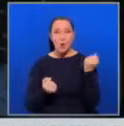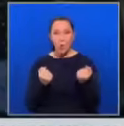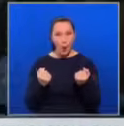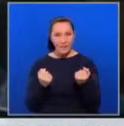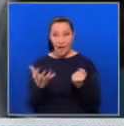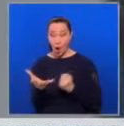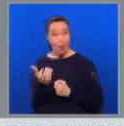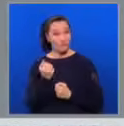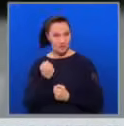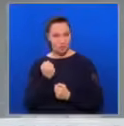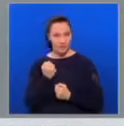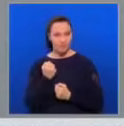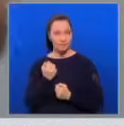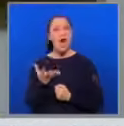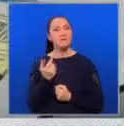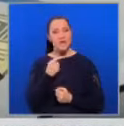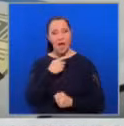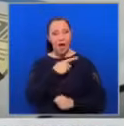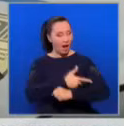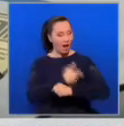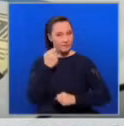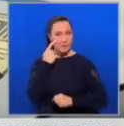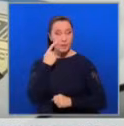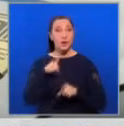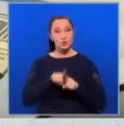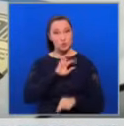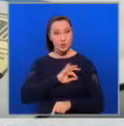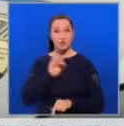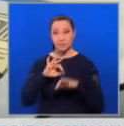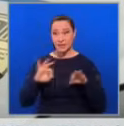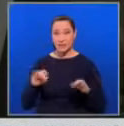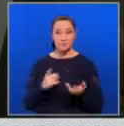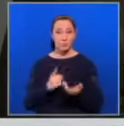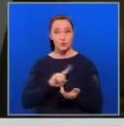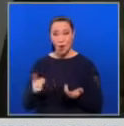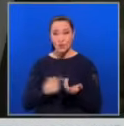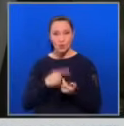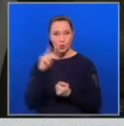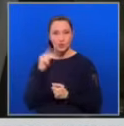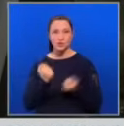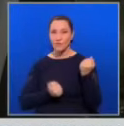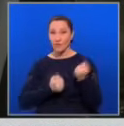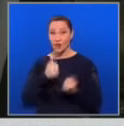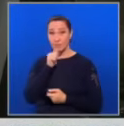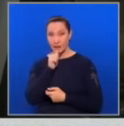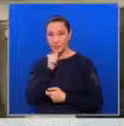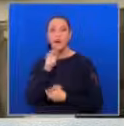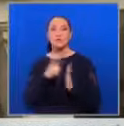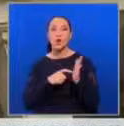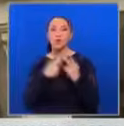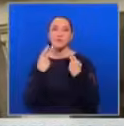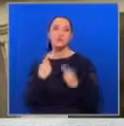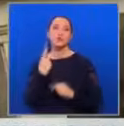автомобил конфискуван взета му е кръвна проба като резултатът ще бъде ясен до дни за шофиране в нетрезво състояние законът